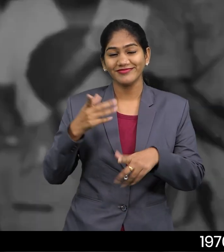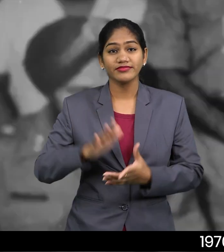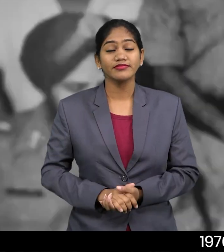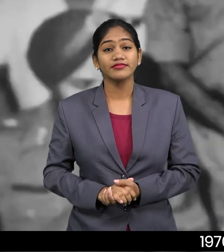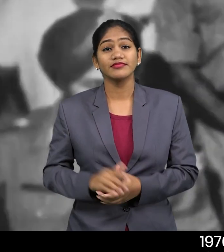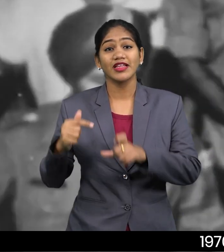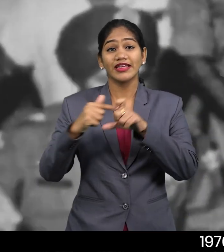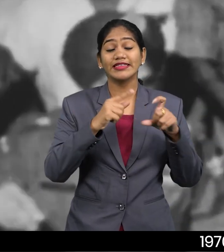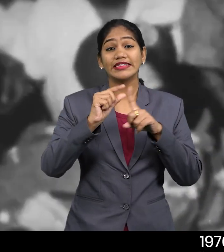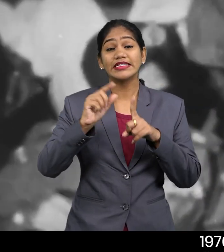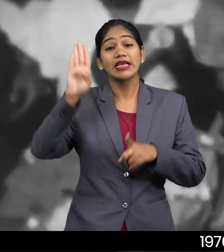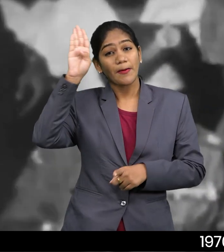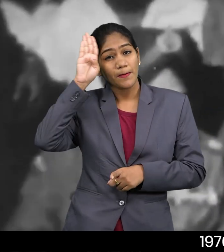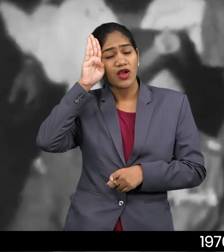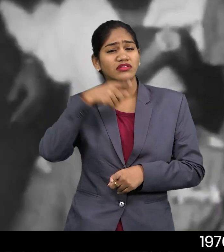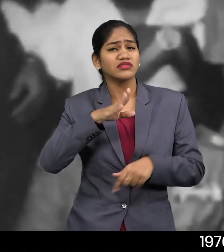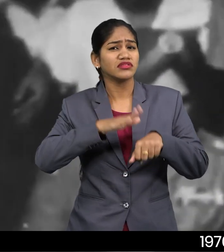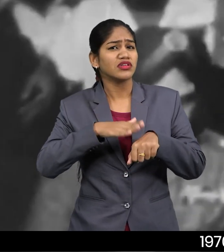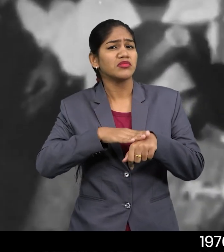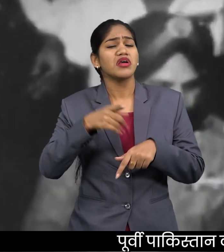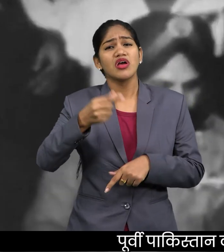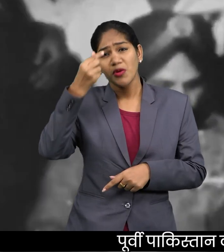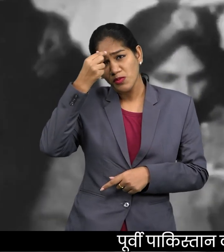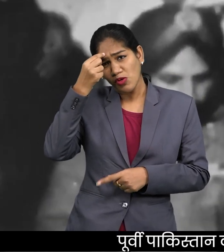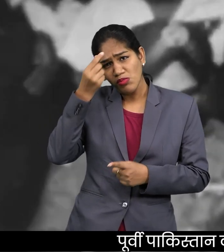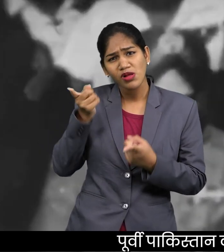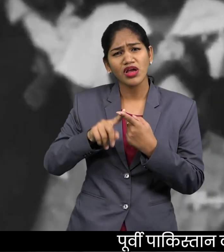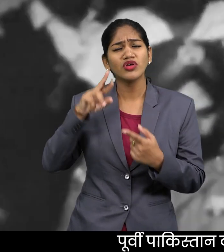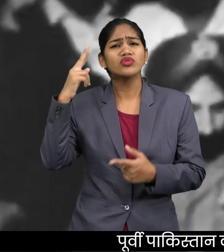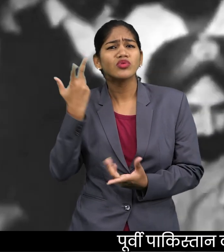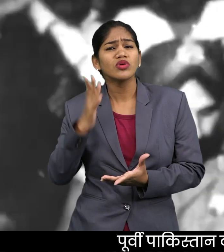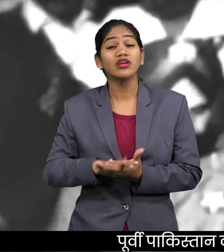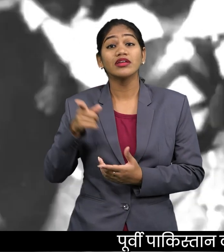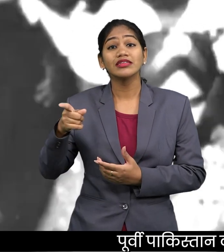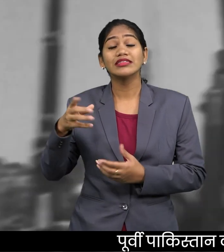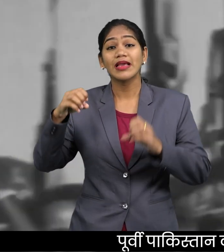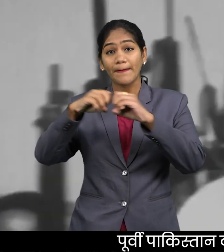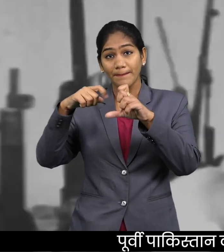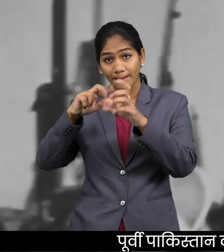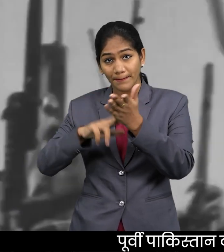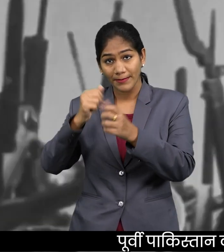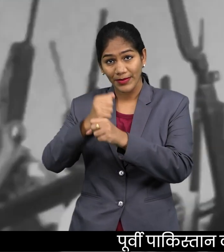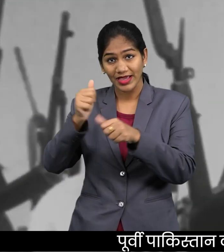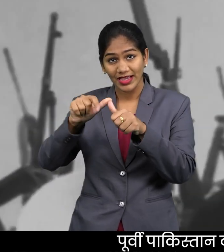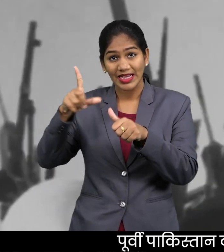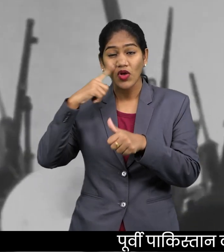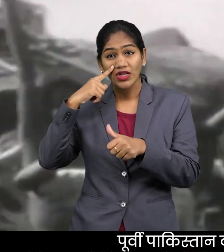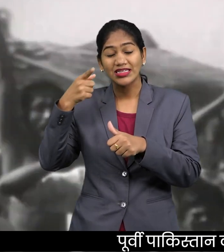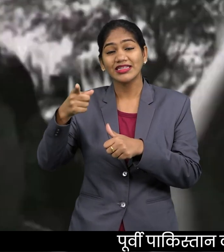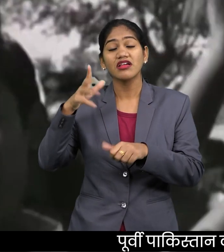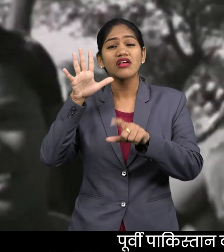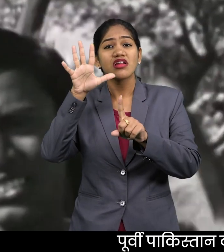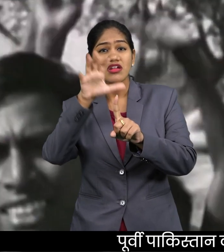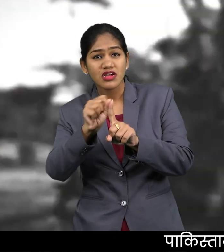1970 के दशक की शुरुआत में पूर्वी पाकिस्तान को बंगाली पहचान आंदोलन